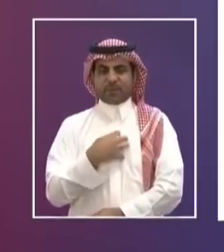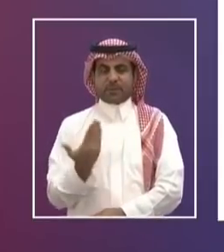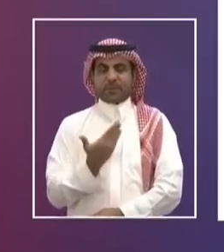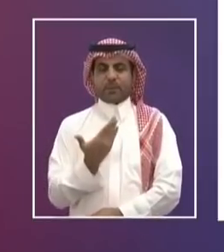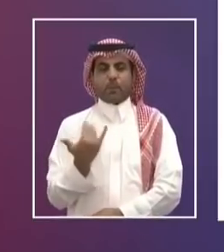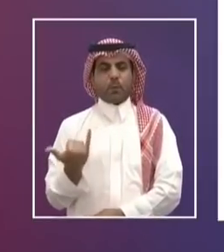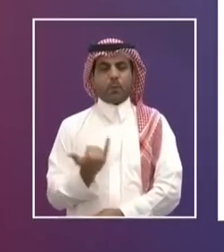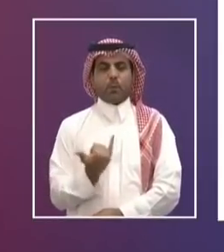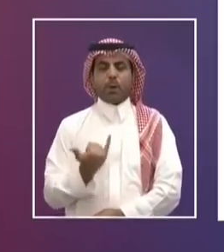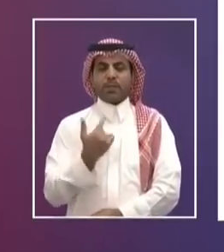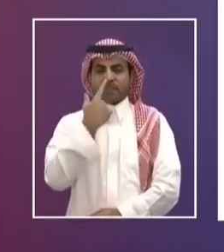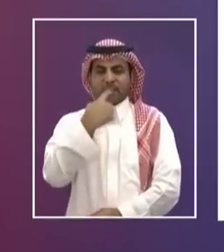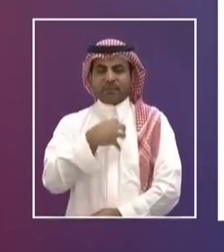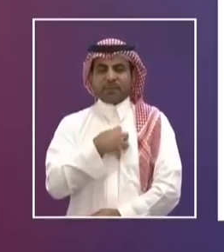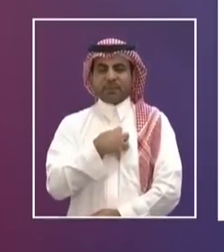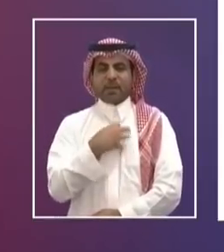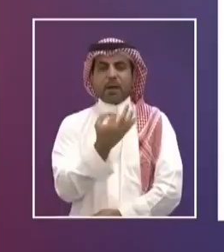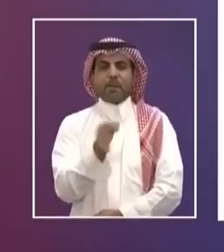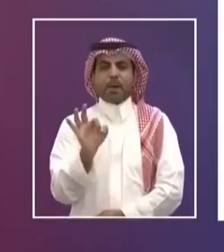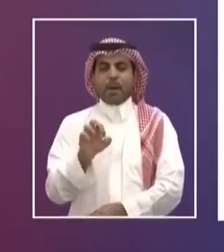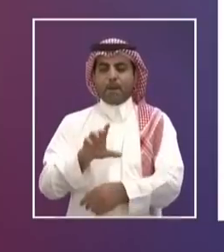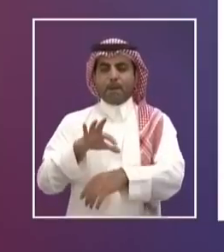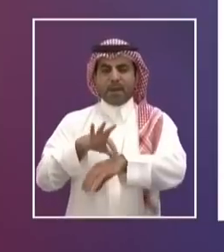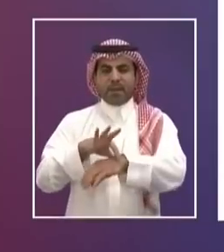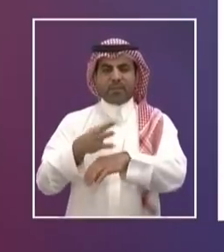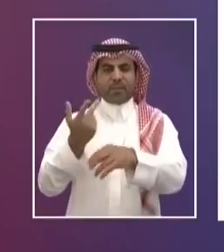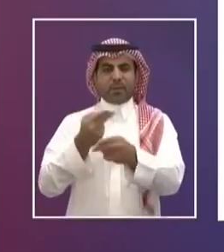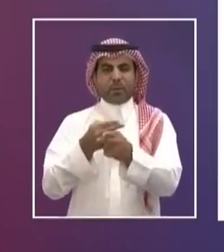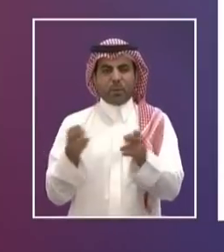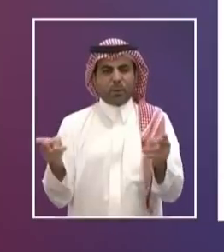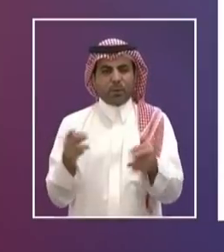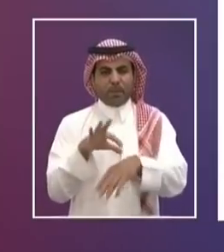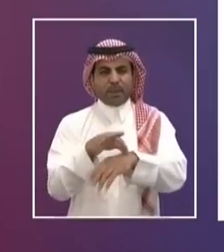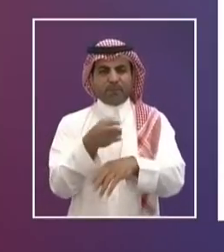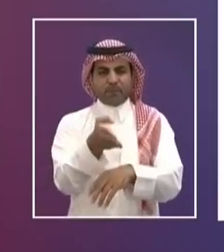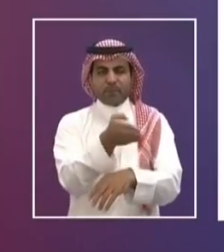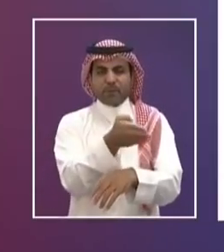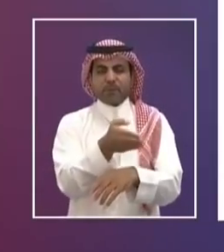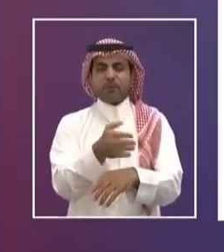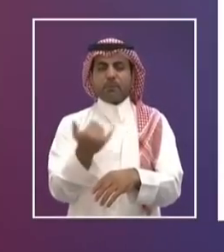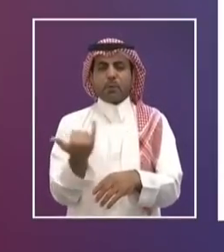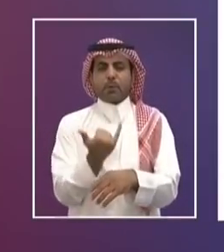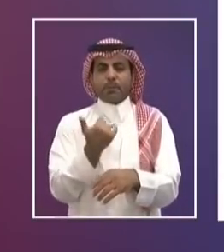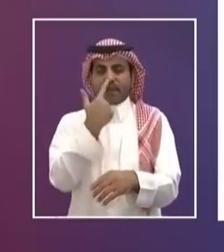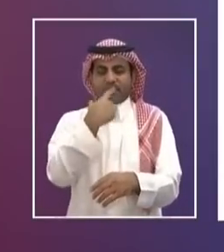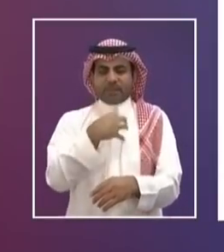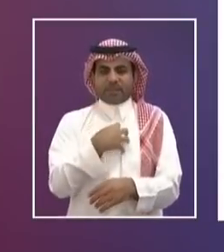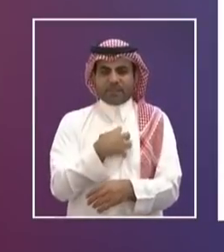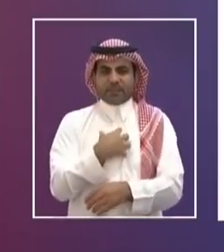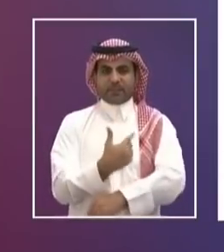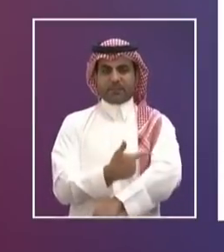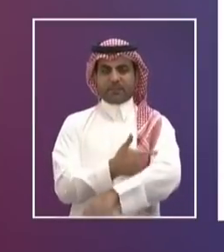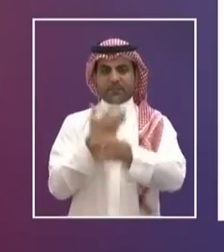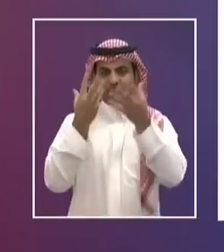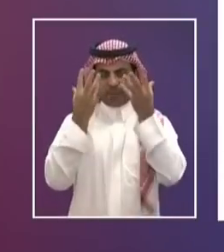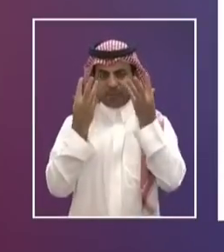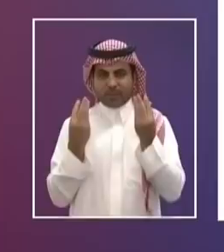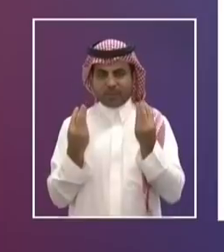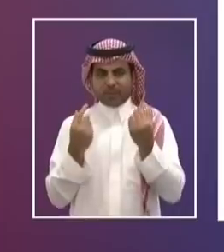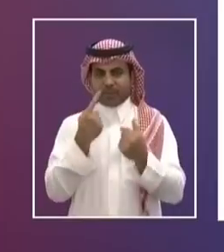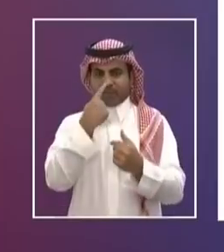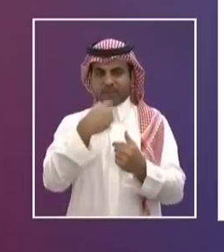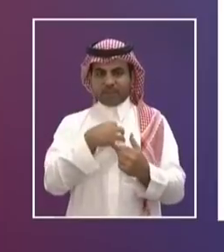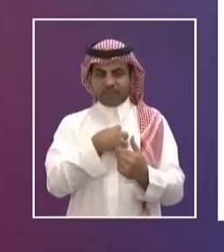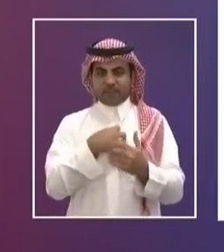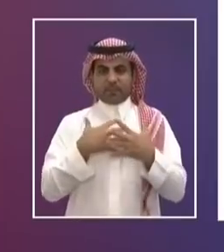في غاية الأهمية لجميع الأمراض الأخرى. كلما كان الإنسان عنده قدرات أو